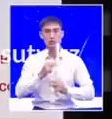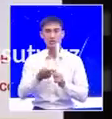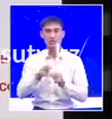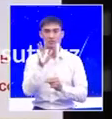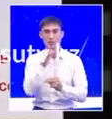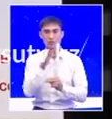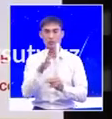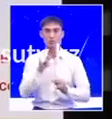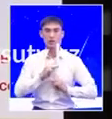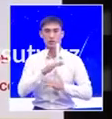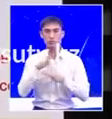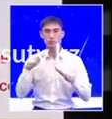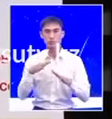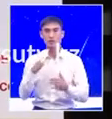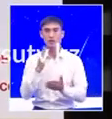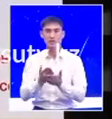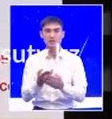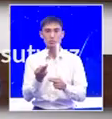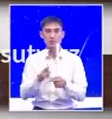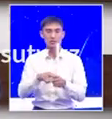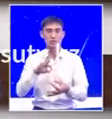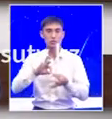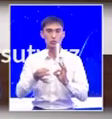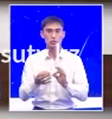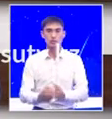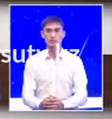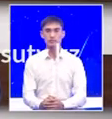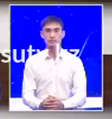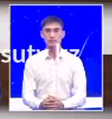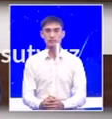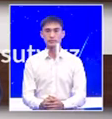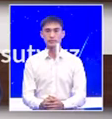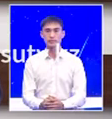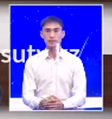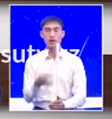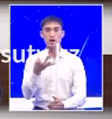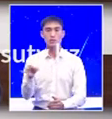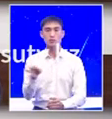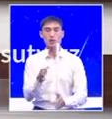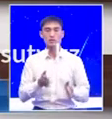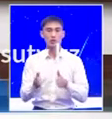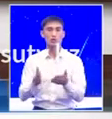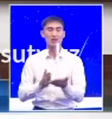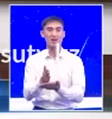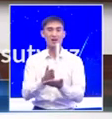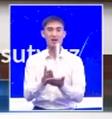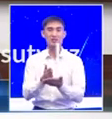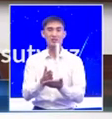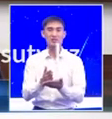проделано достаточно. Правда, не обошлось и без некоторых трудностей. В республиканской дорожной карте из 28